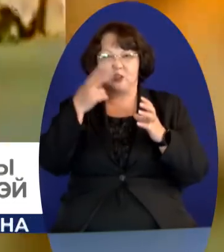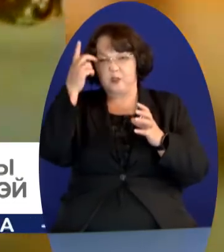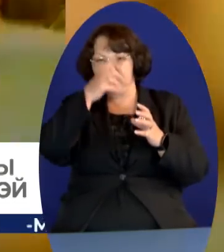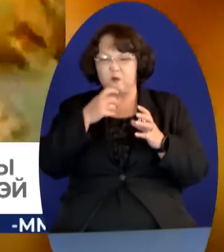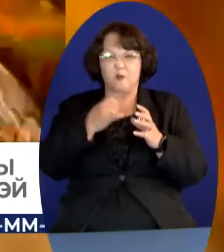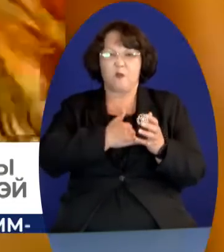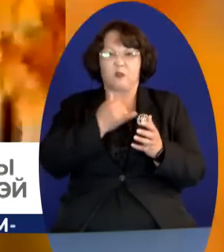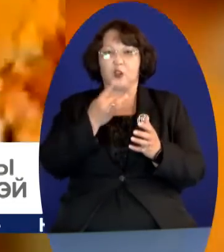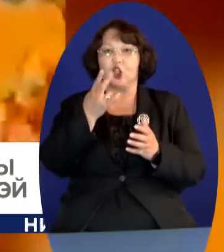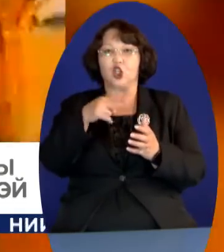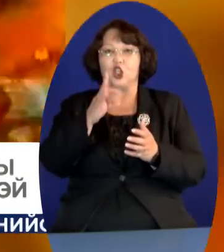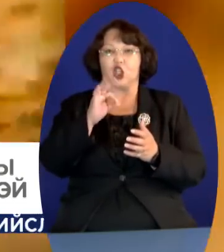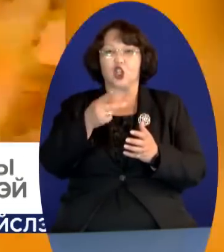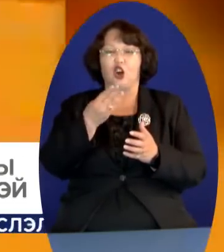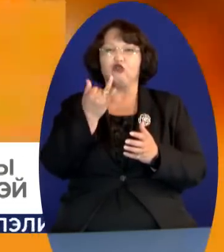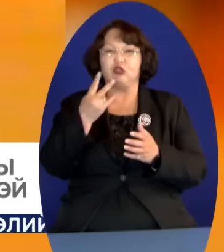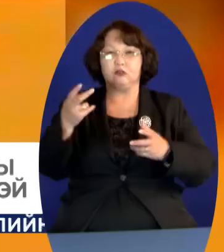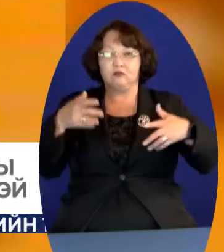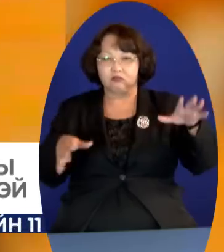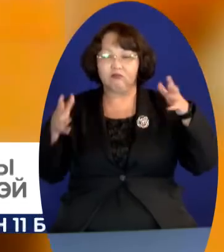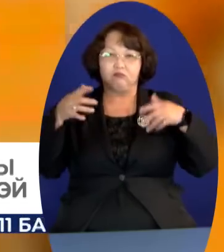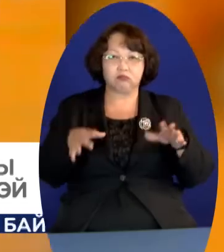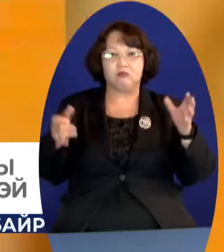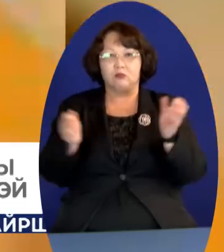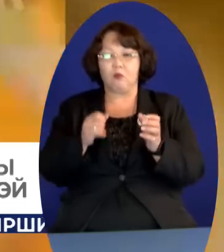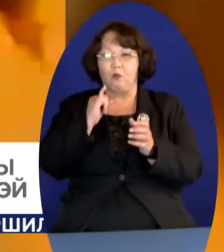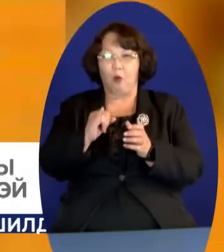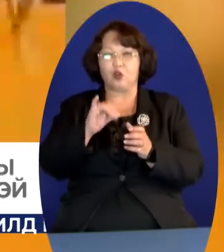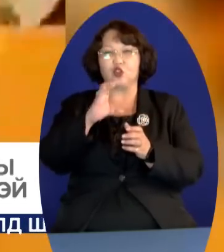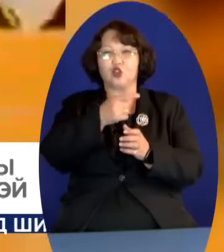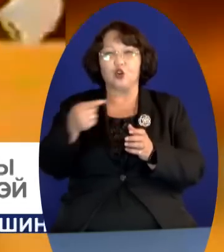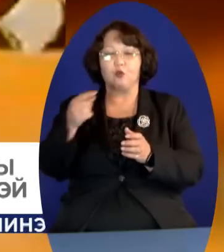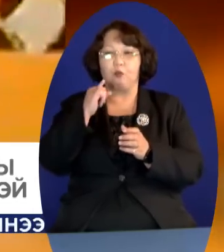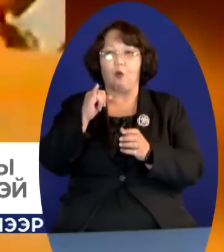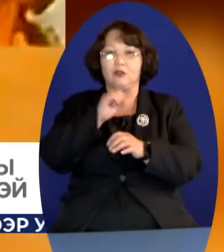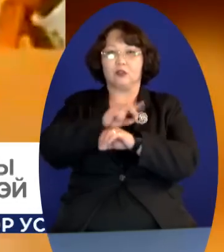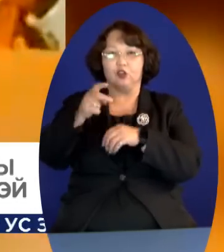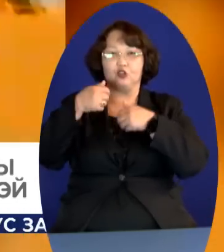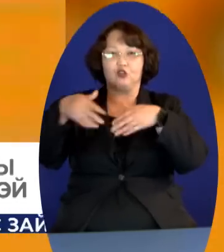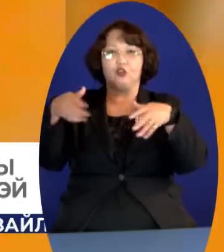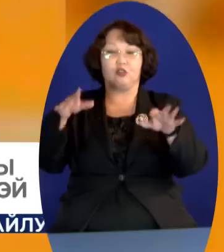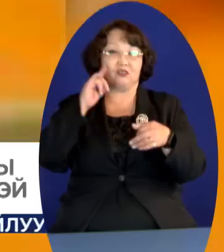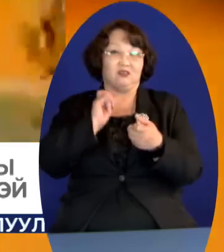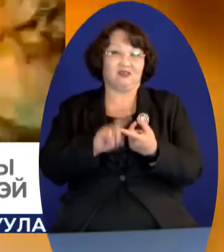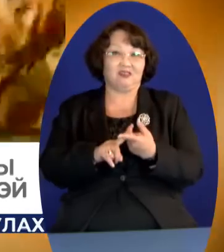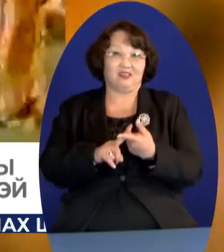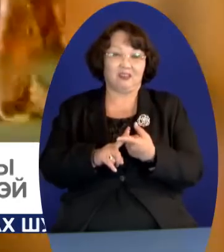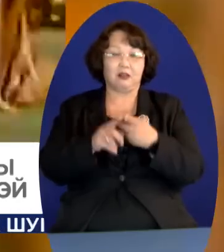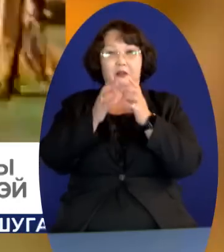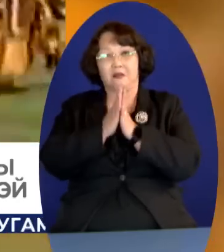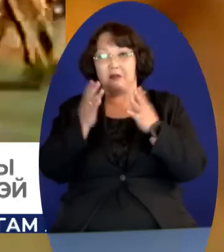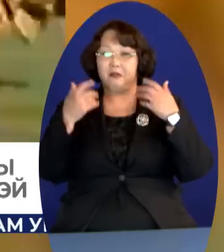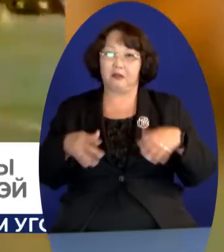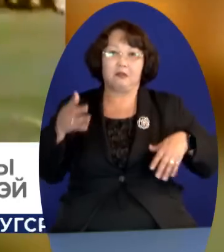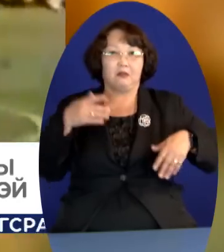харайна. Ингэснээр дотоод гадаад муу сөрөг бүхний хөөх зан үйлийг үйлддэг байжээ. Мөн Баторшил өргөж хурал номын зан үйлийг